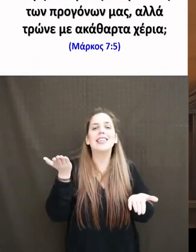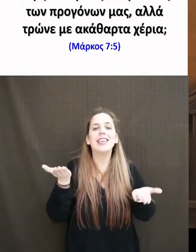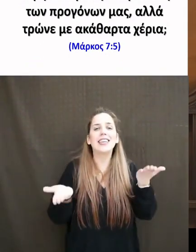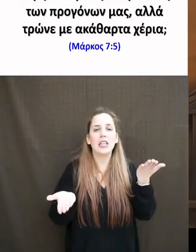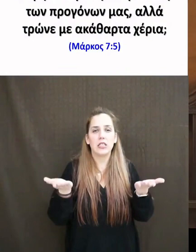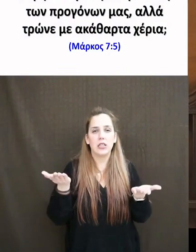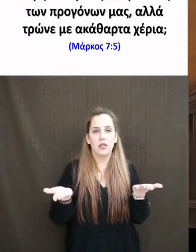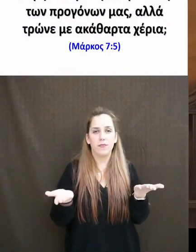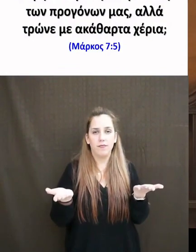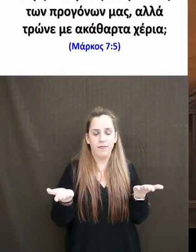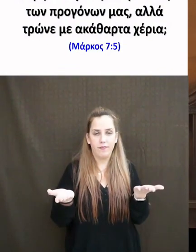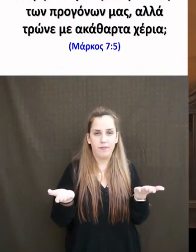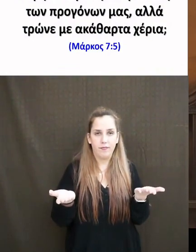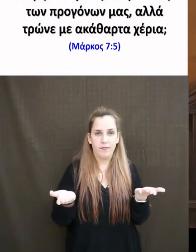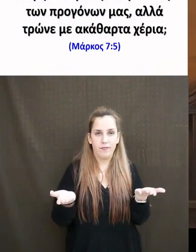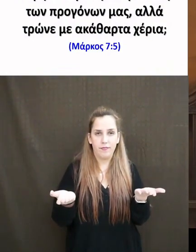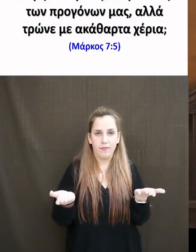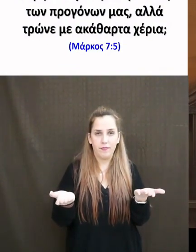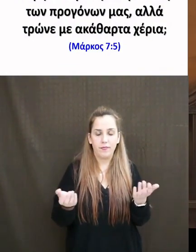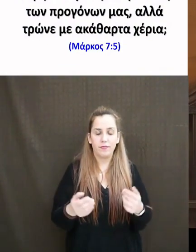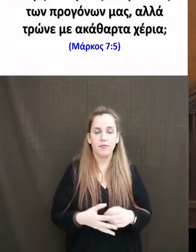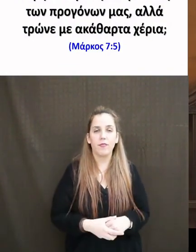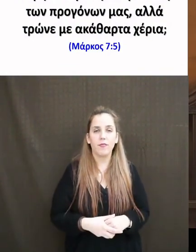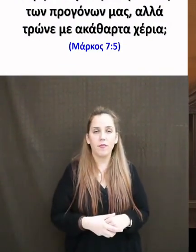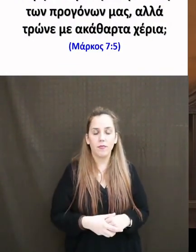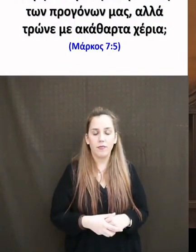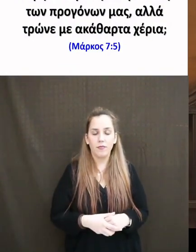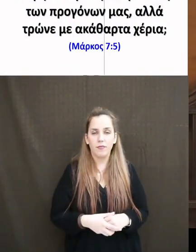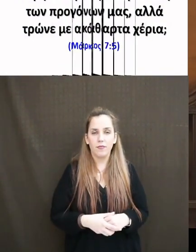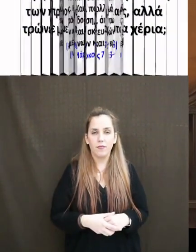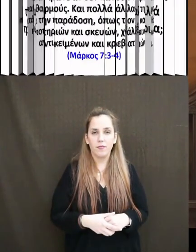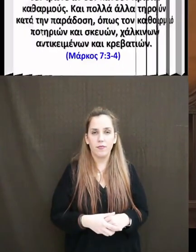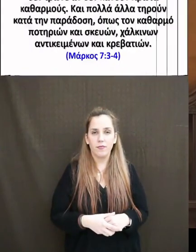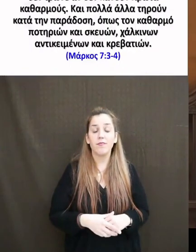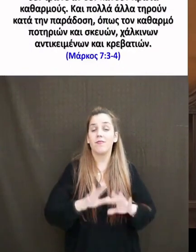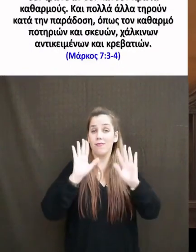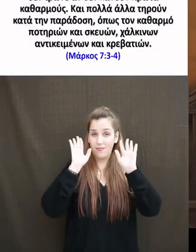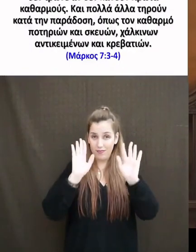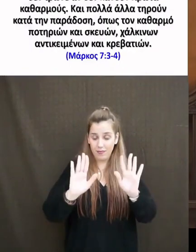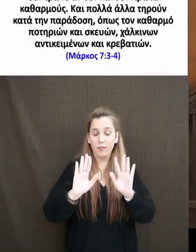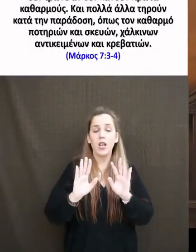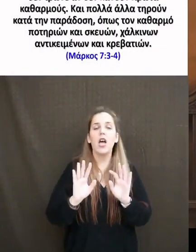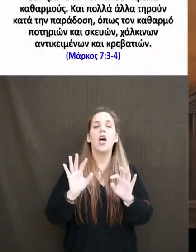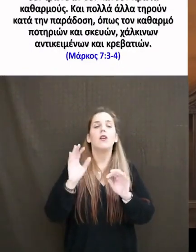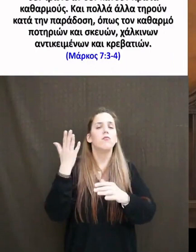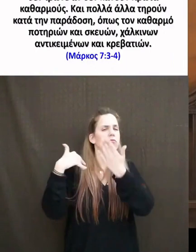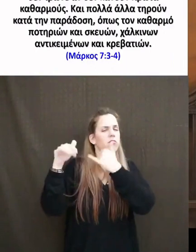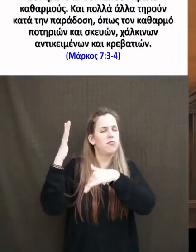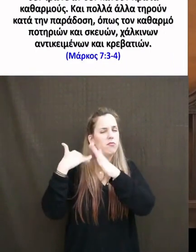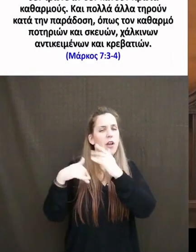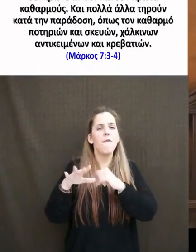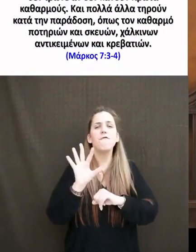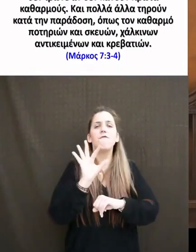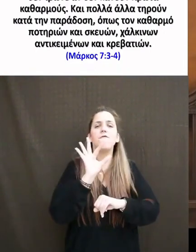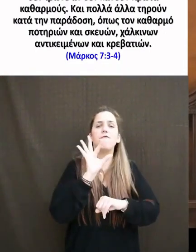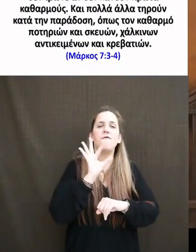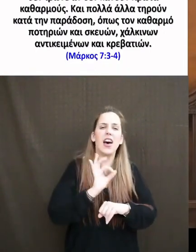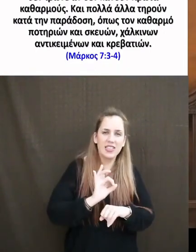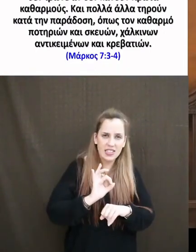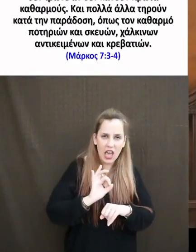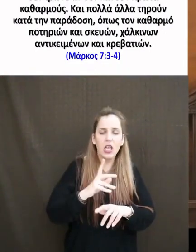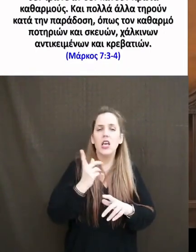κάνετε? Εξηγεί φυσικά ο Μάρκος τι ήταν όλο αυτό. Οι Φαρισαίοι και όλοι οι Ιουδαίοι δεν τρώνε αν δεν πλύνουν πρώτα τα χέρια